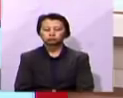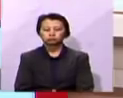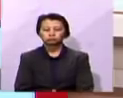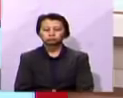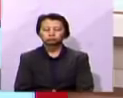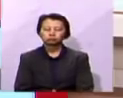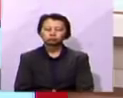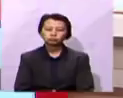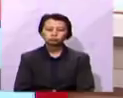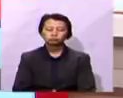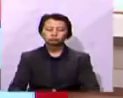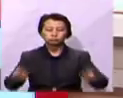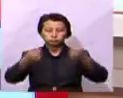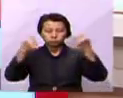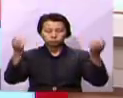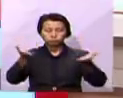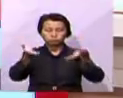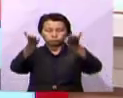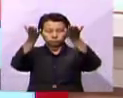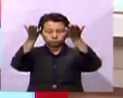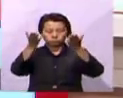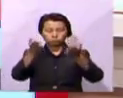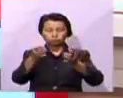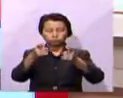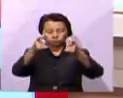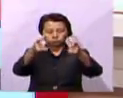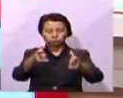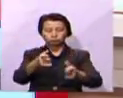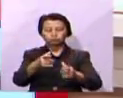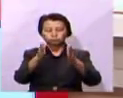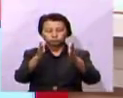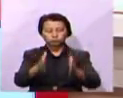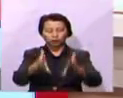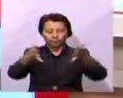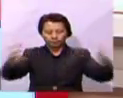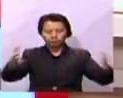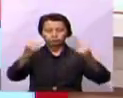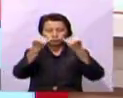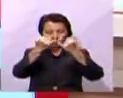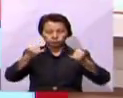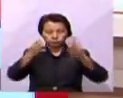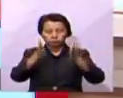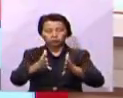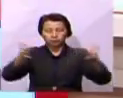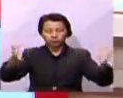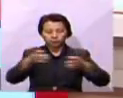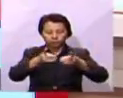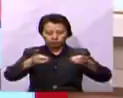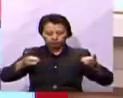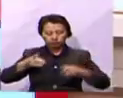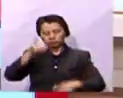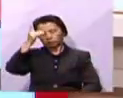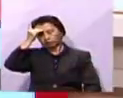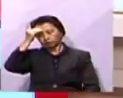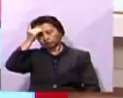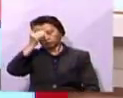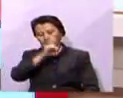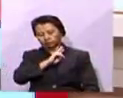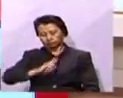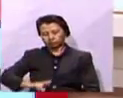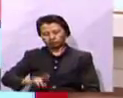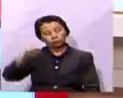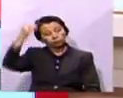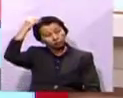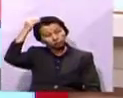Bertemu kembali. Istiadat menjunjung duli sempena pemasyuran gelaran orang-orang besar istana, orang besar daerah dan datuk-datuk diraja